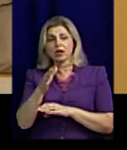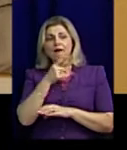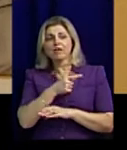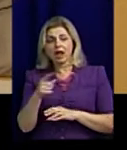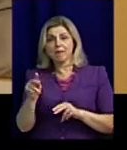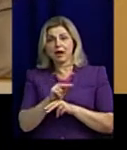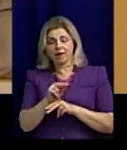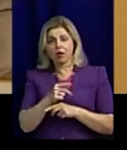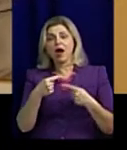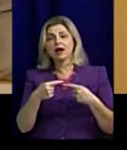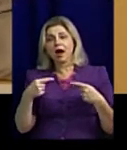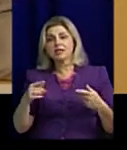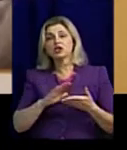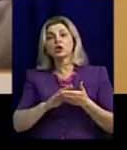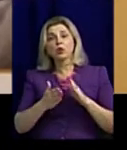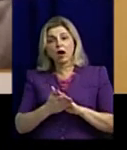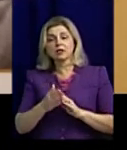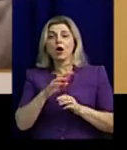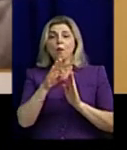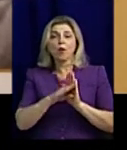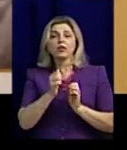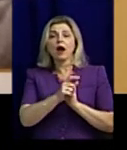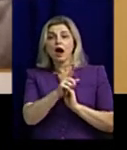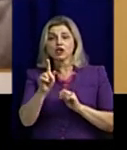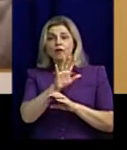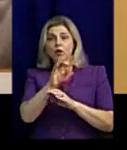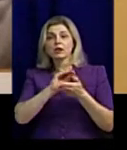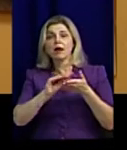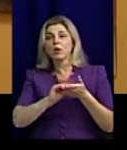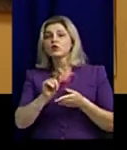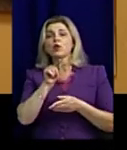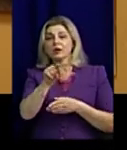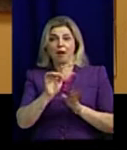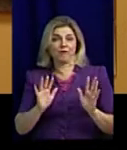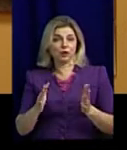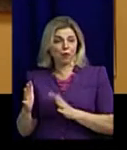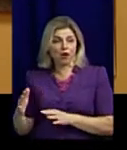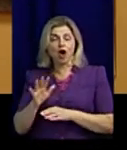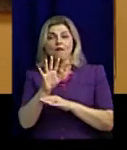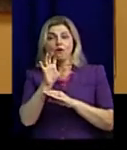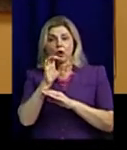Різні локації, різні ситуації. Під кожною світлиною написано, що саме на ній відбувається.